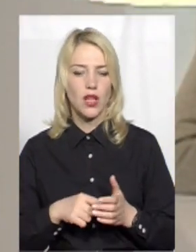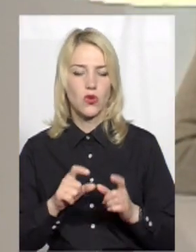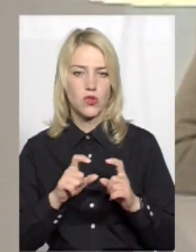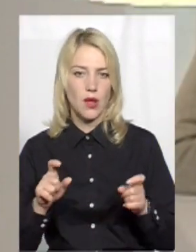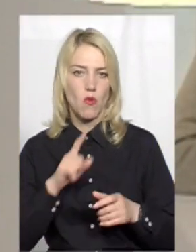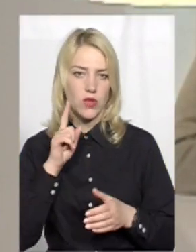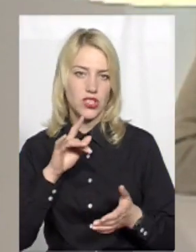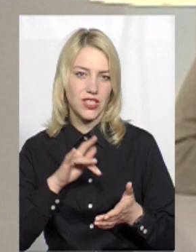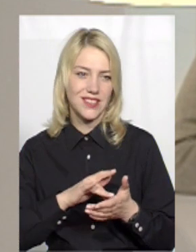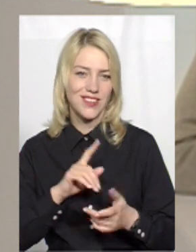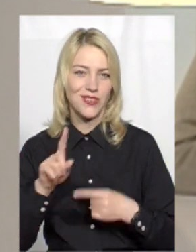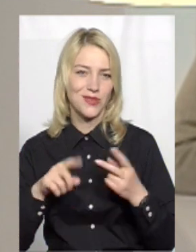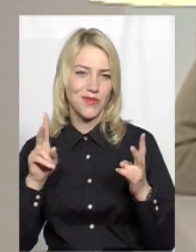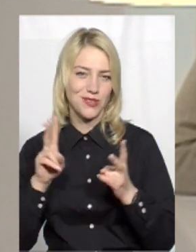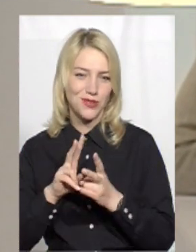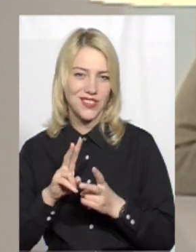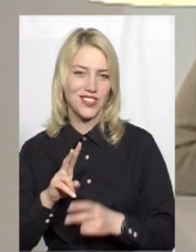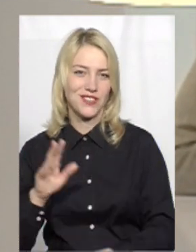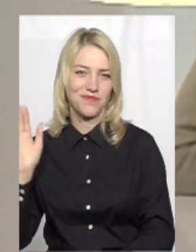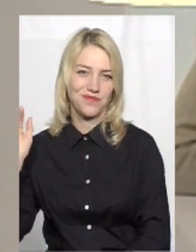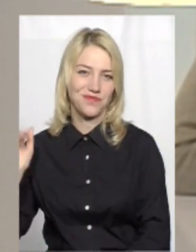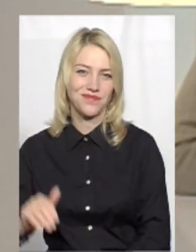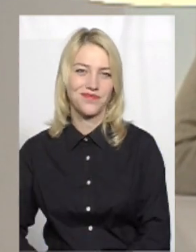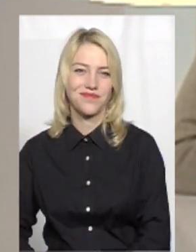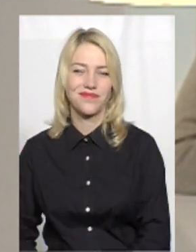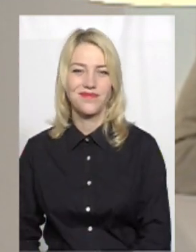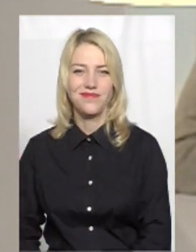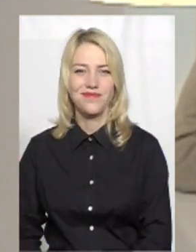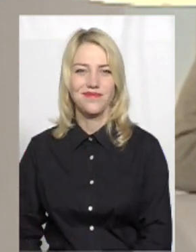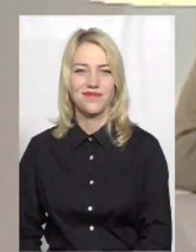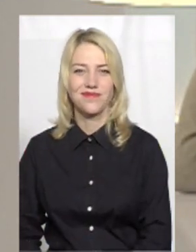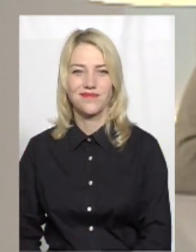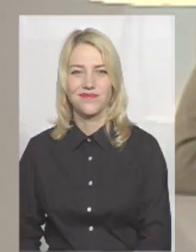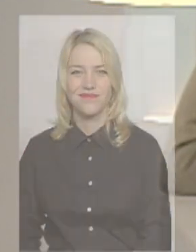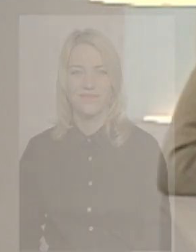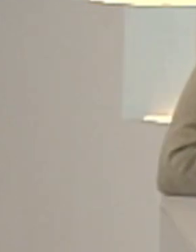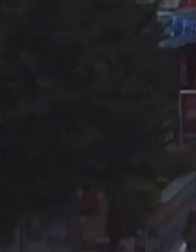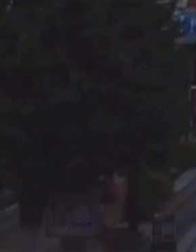установи «Молодіжний центр». До зустрічі у наступній темі дня. Гарного всім вечора!